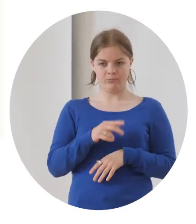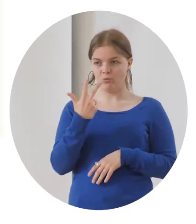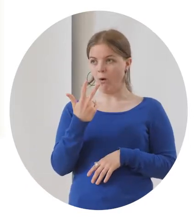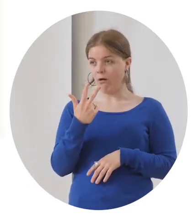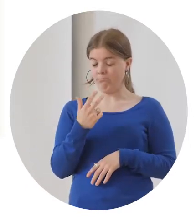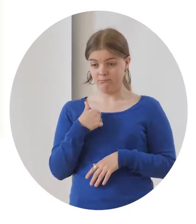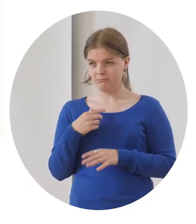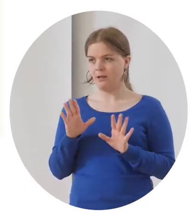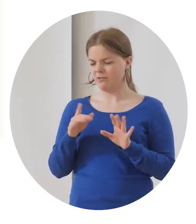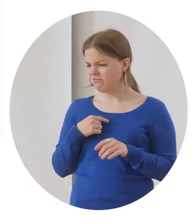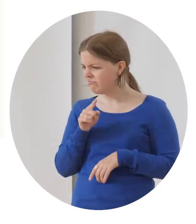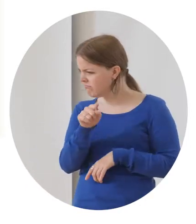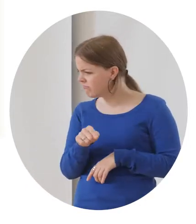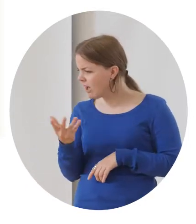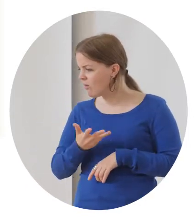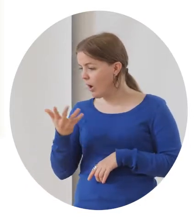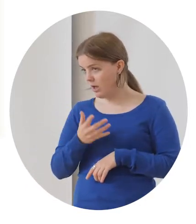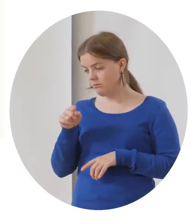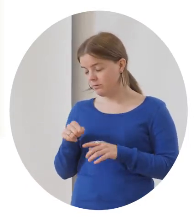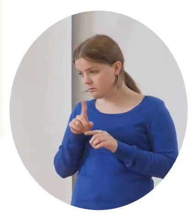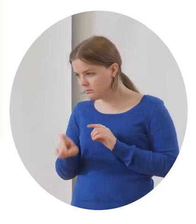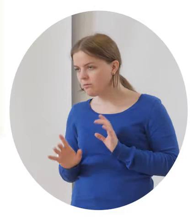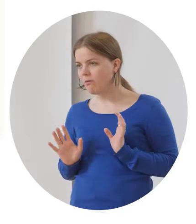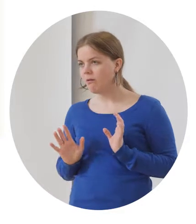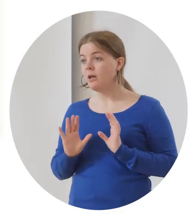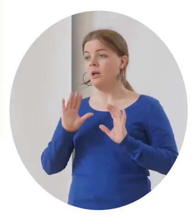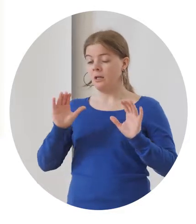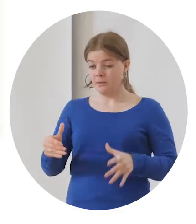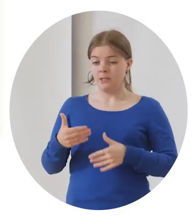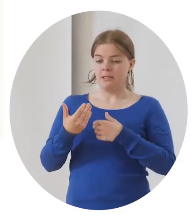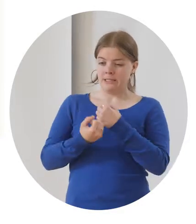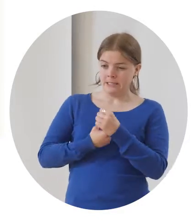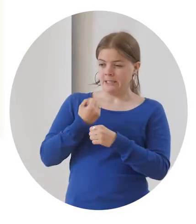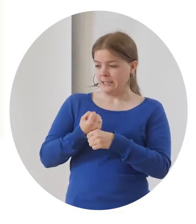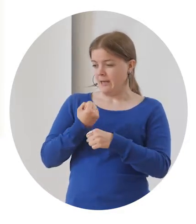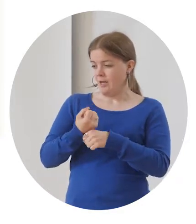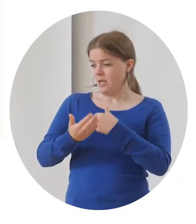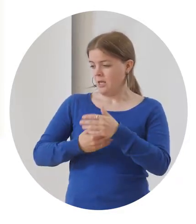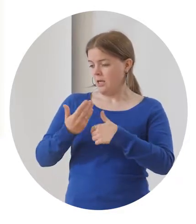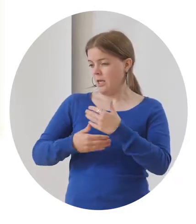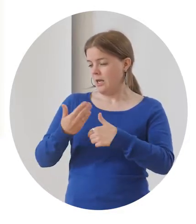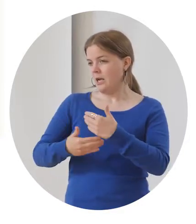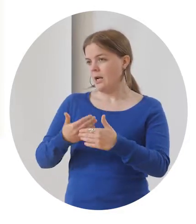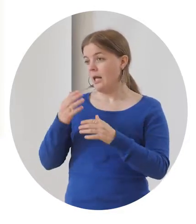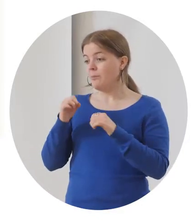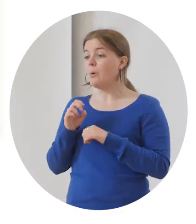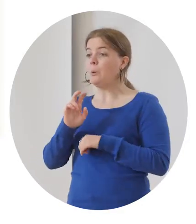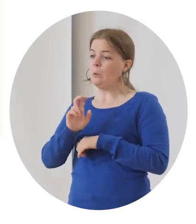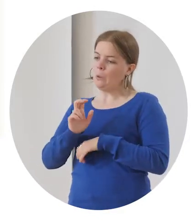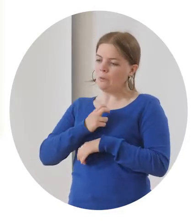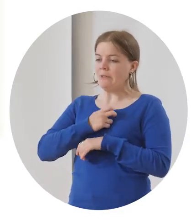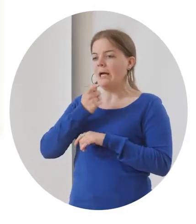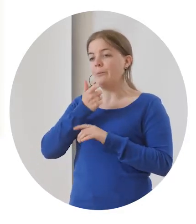Hein. Voilà. Le travail mis en place a permis qu'ensuite il puisse se dessiner un petit peu